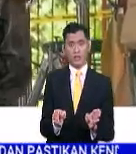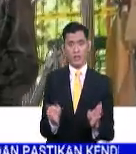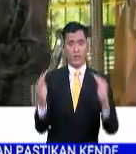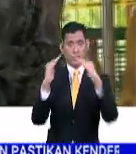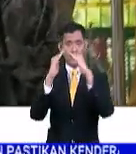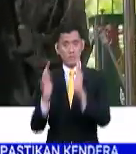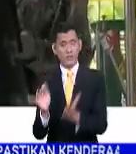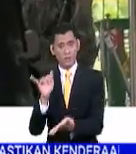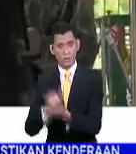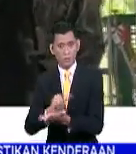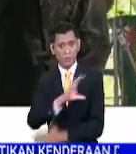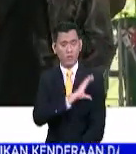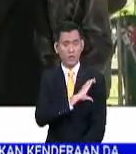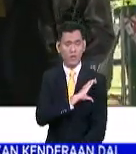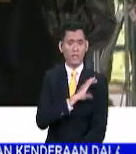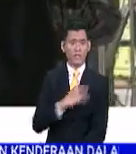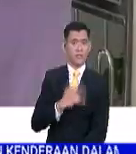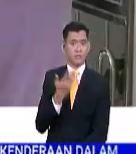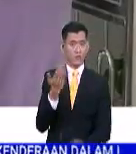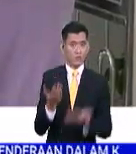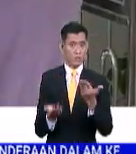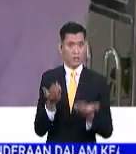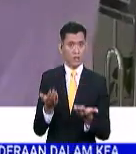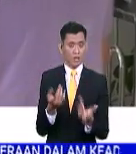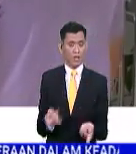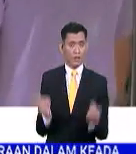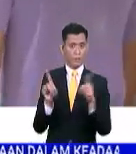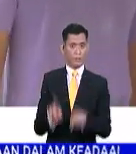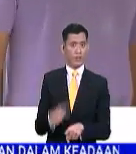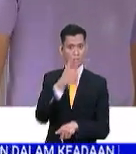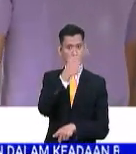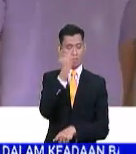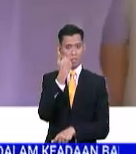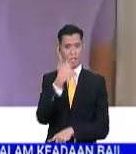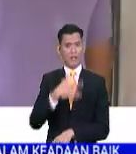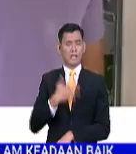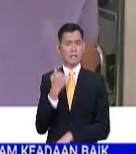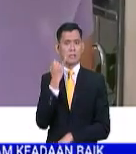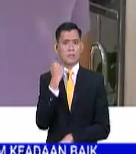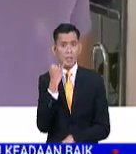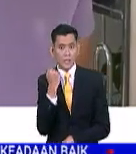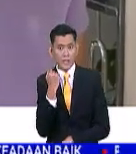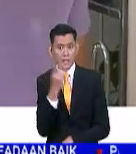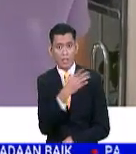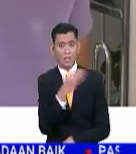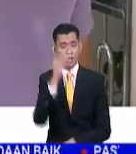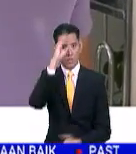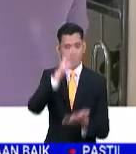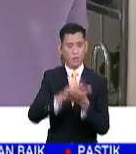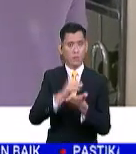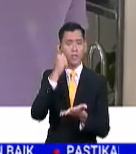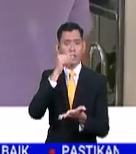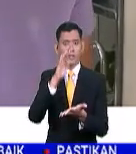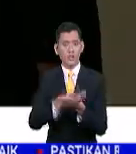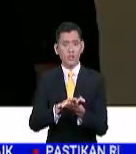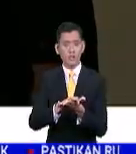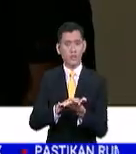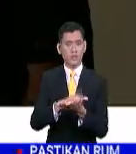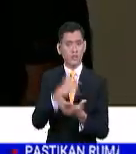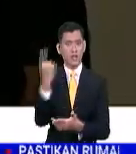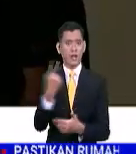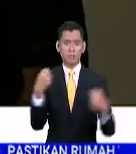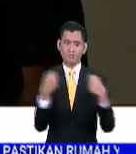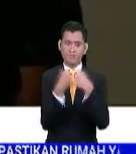berkenaan. Polis tidak menolak kemungkinan insiden berlaku bermotifkan cemburu dan pasangan tersebut dipercayai